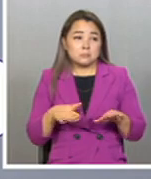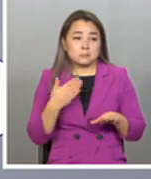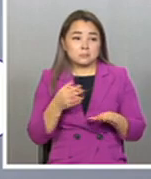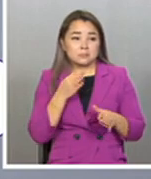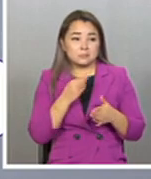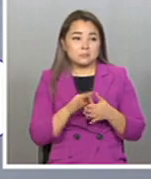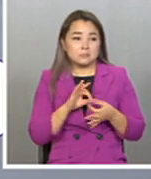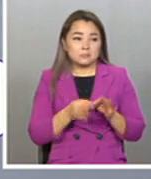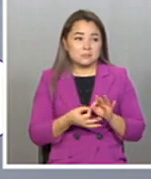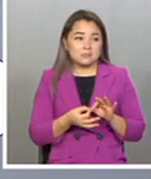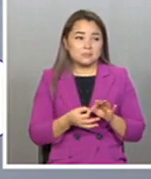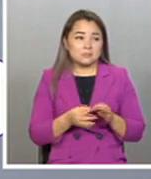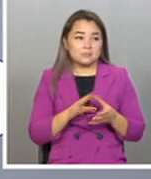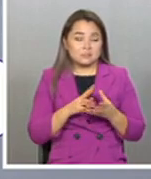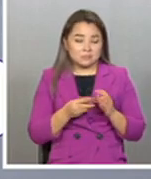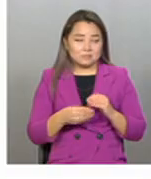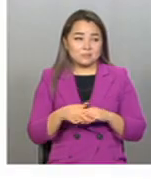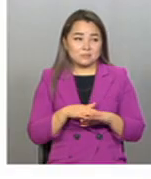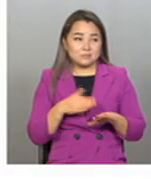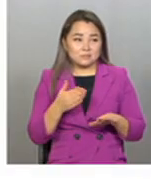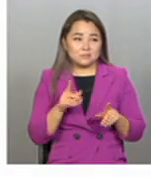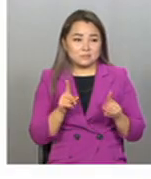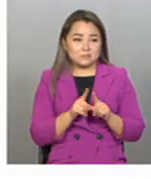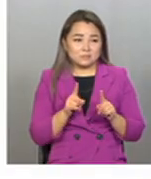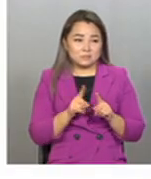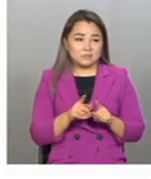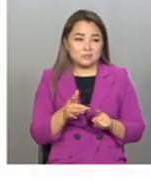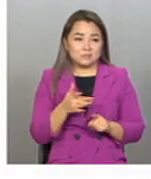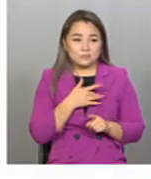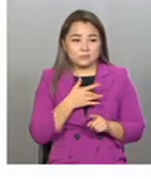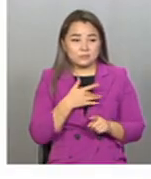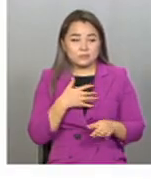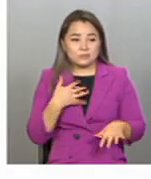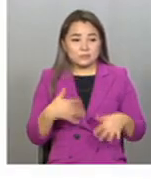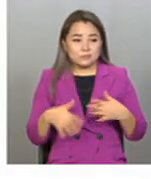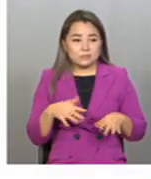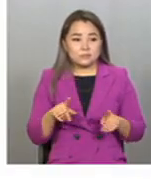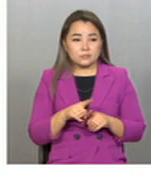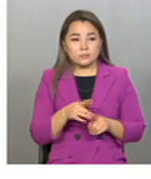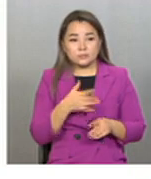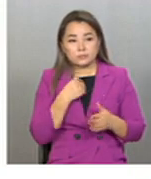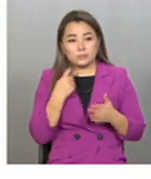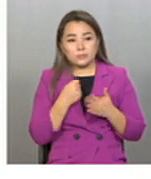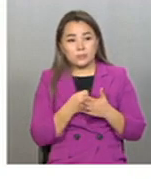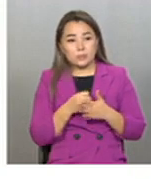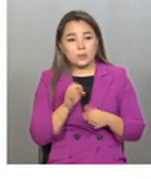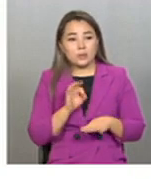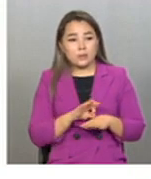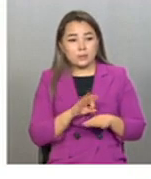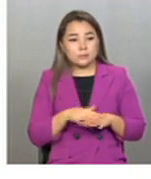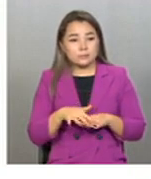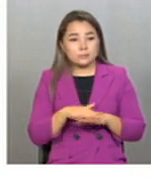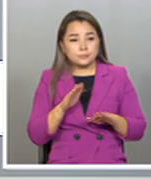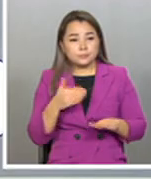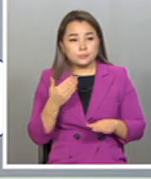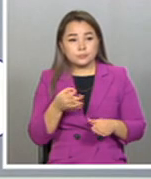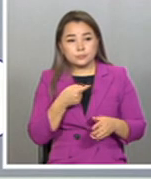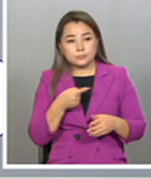науқастарға атеросклерозбен жүрек қан тамыр ауруларымен ауыратындарға кері әсерін